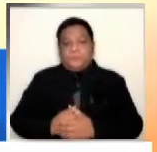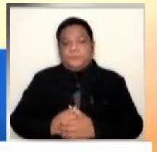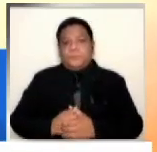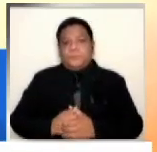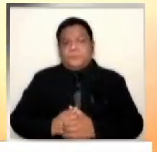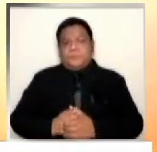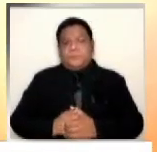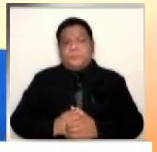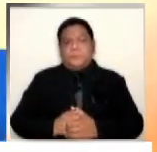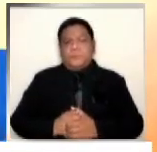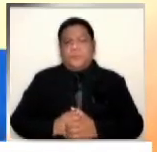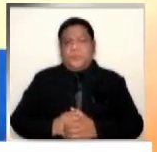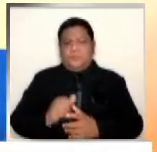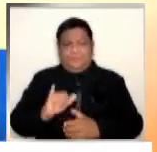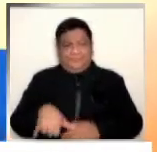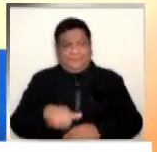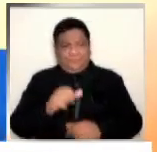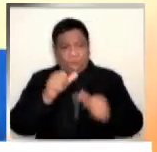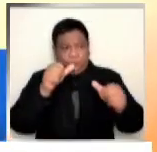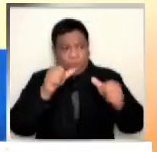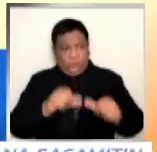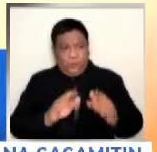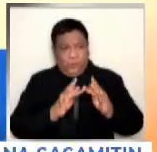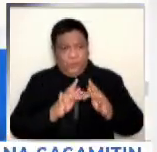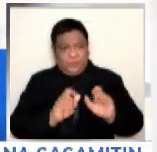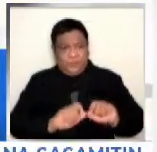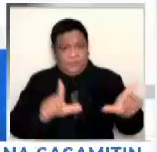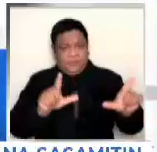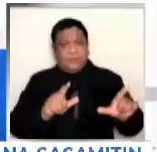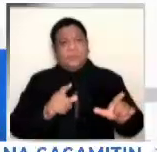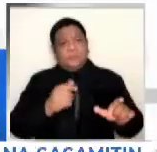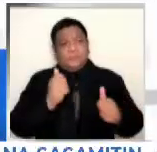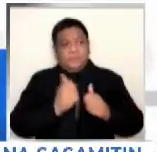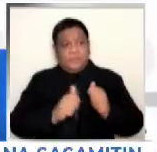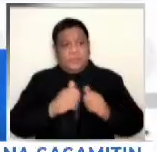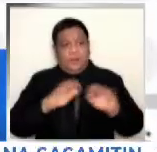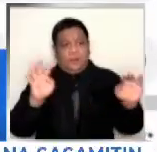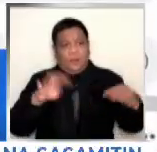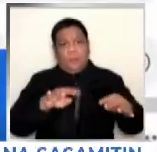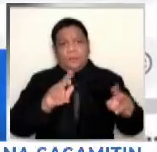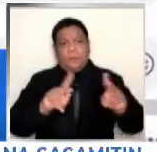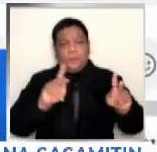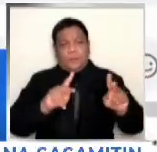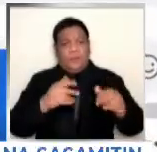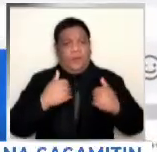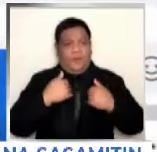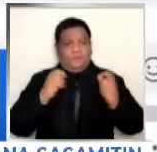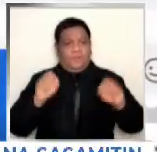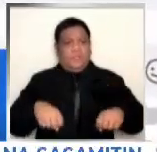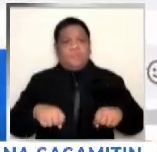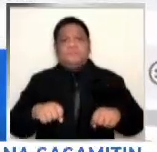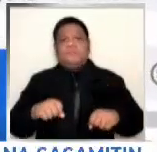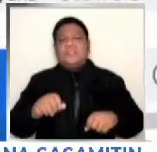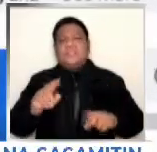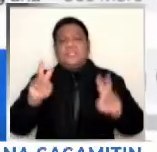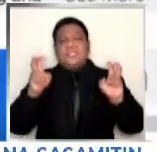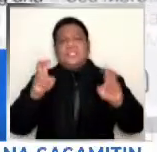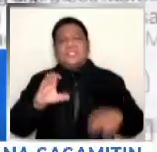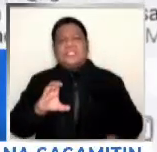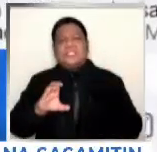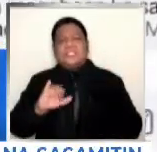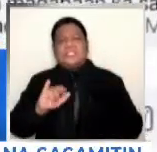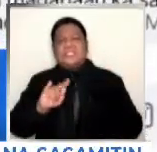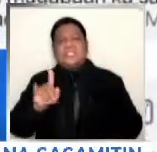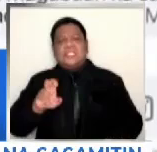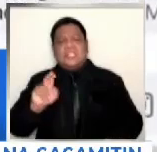dahil online, madalas syempre public din yung post. Pasok kaya dito yung citizen arrest? Paano kung nabura na halimbawa ng uploader yung